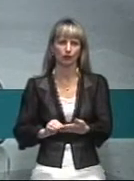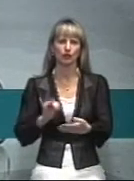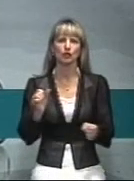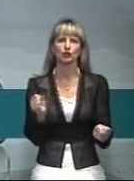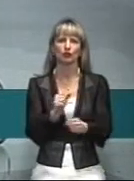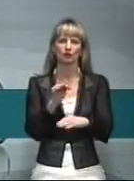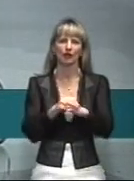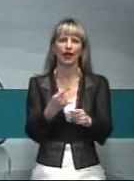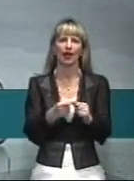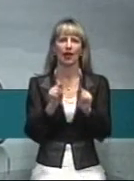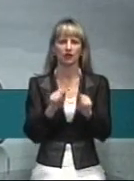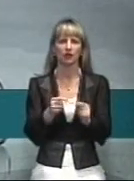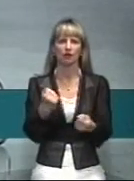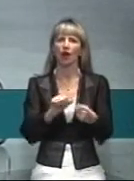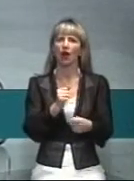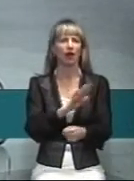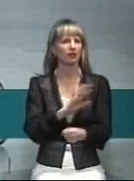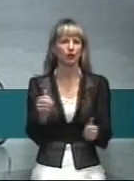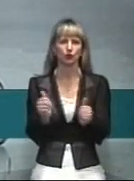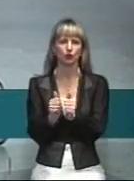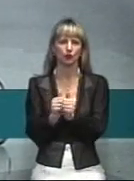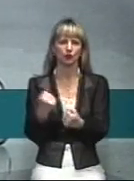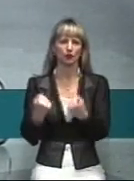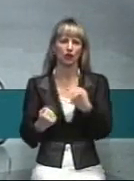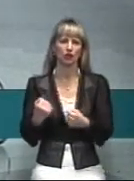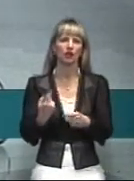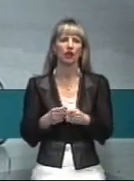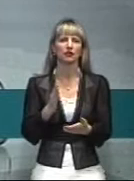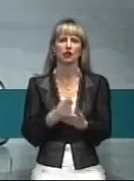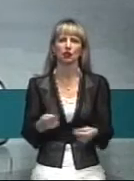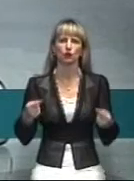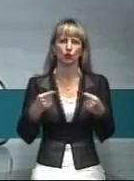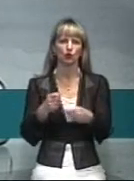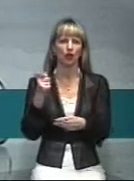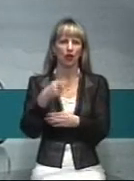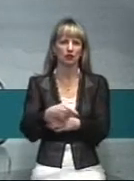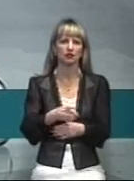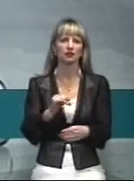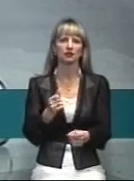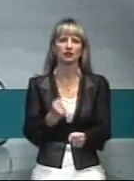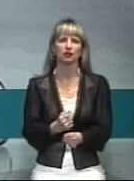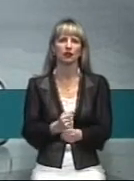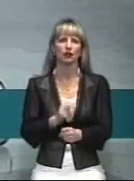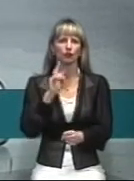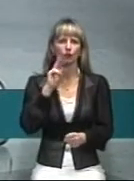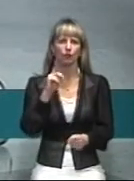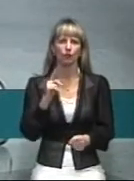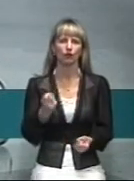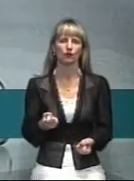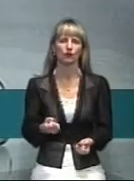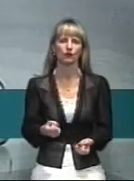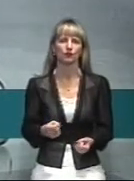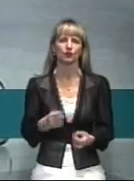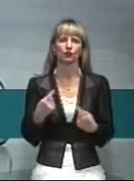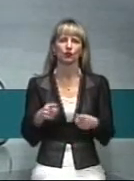швидкість міряється саме цього автомобіля, не сусіднього. Тобто все, цей лазер дуже є точний, і зробити похибку і виміряти швидкість